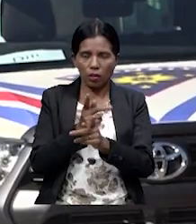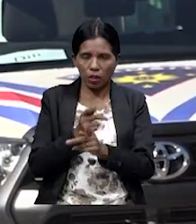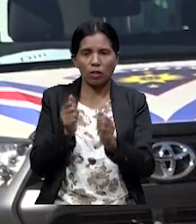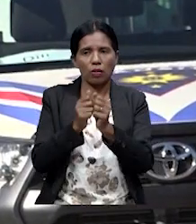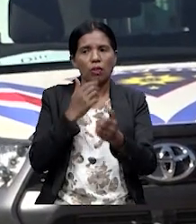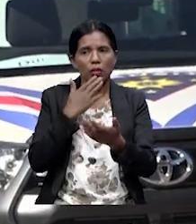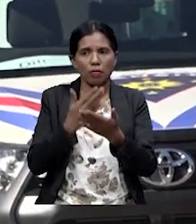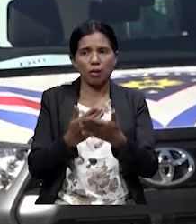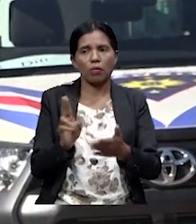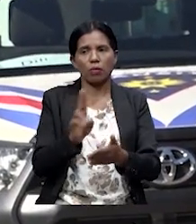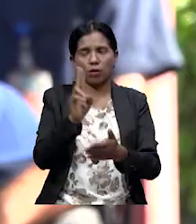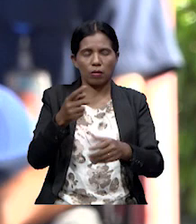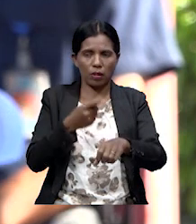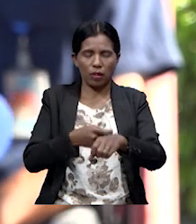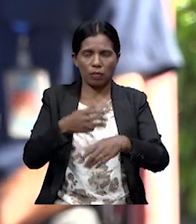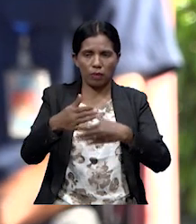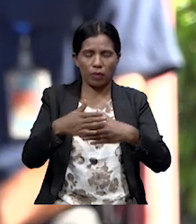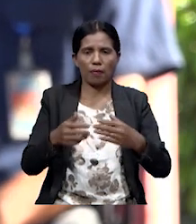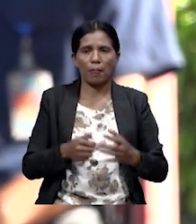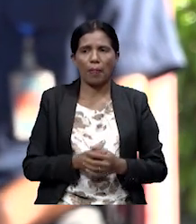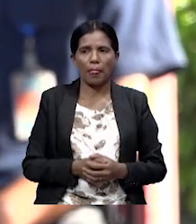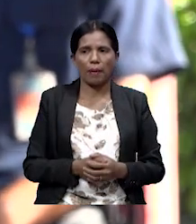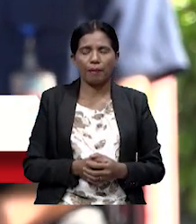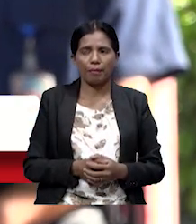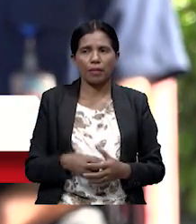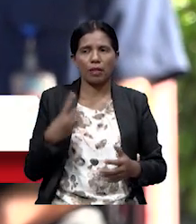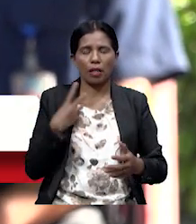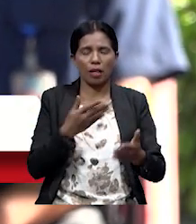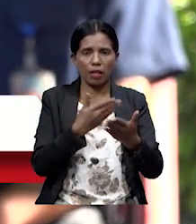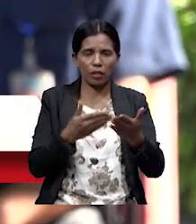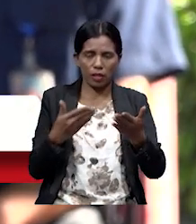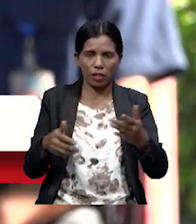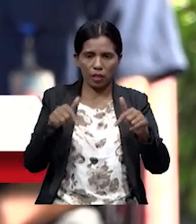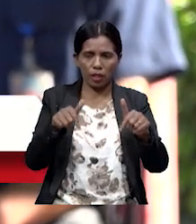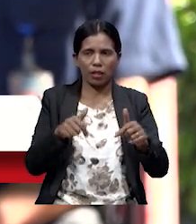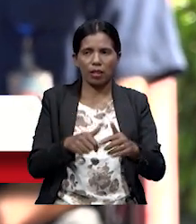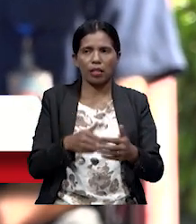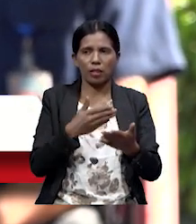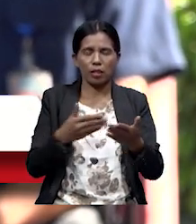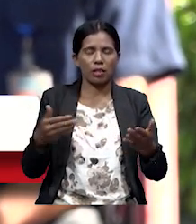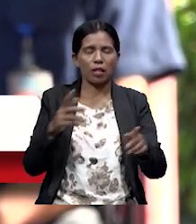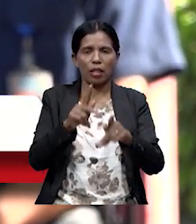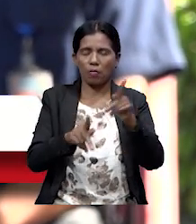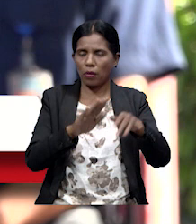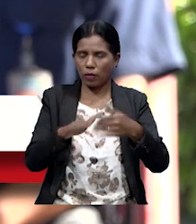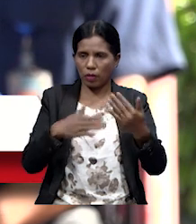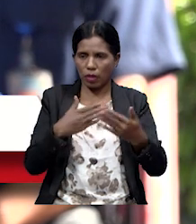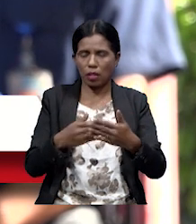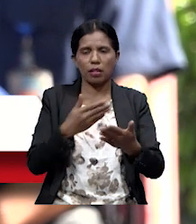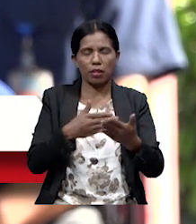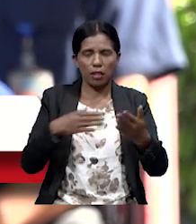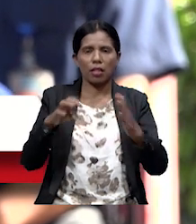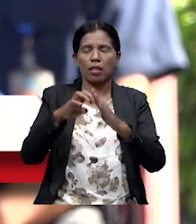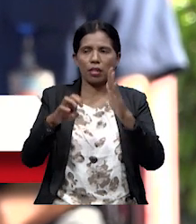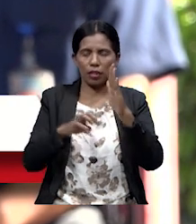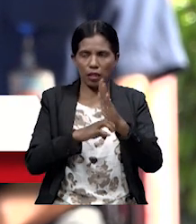ne bele uza ba tempo naruk. Hotu presiden kali kata sasan hirak ne, sasan fo bumian. Susana Starulian.